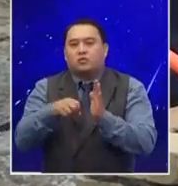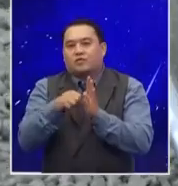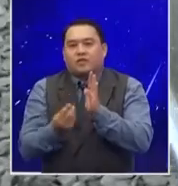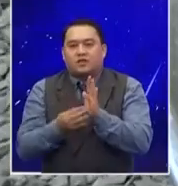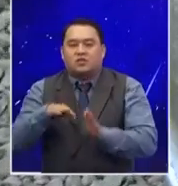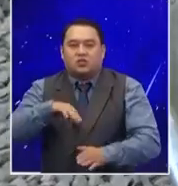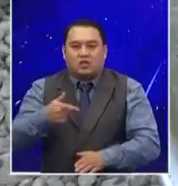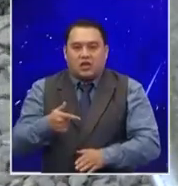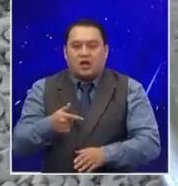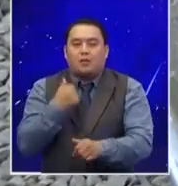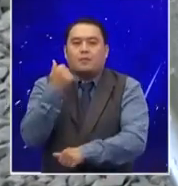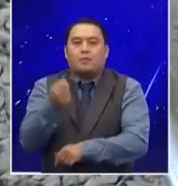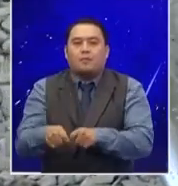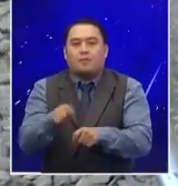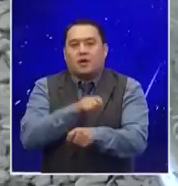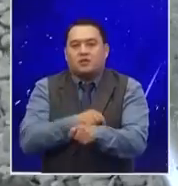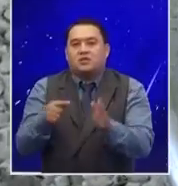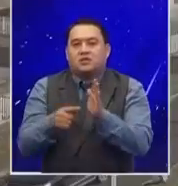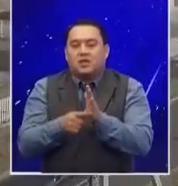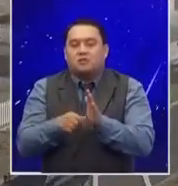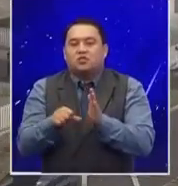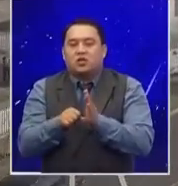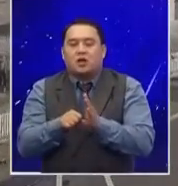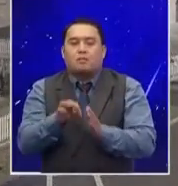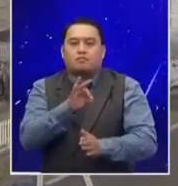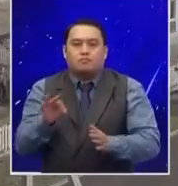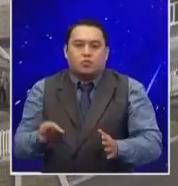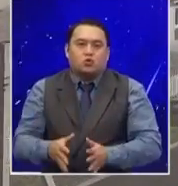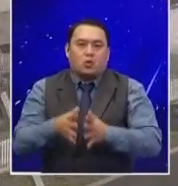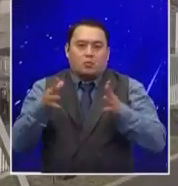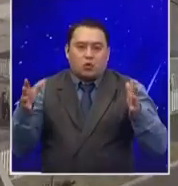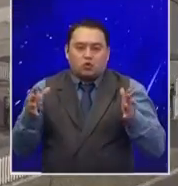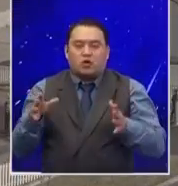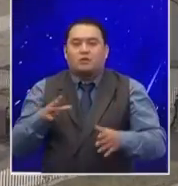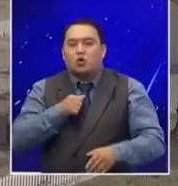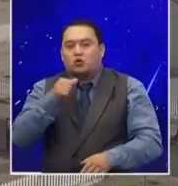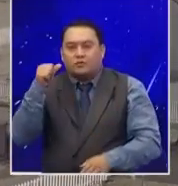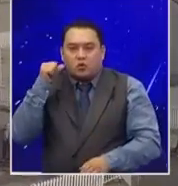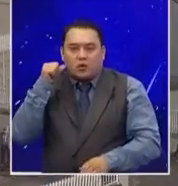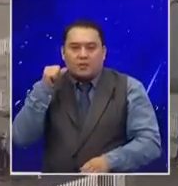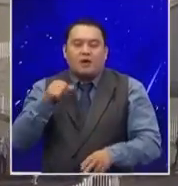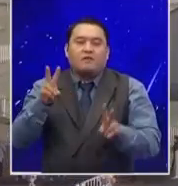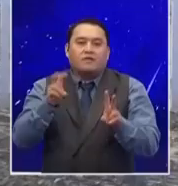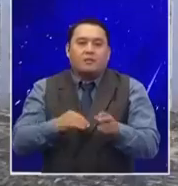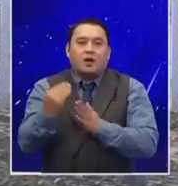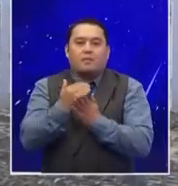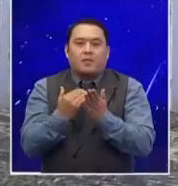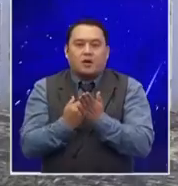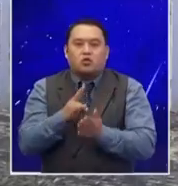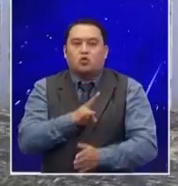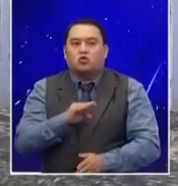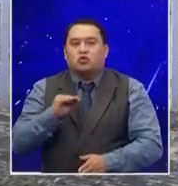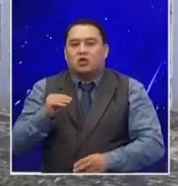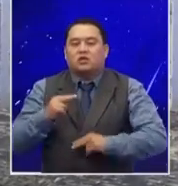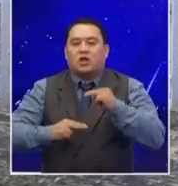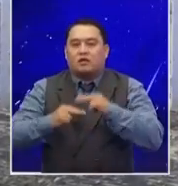тысяч квадратных метров жилья. Это на 7,6% больше аналогичного периода прошлого года. В рамках программы «Нурлжер» на